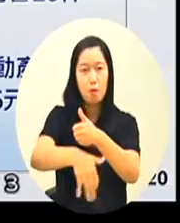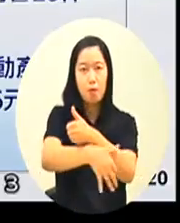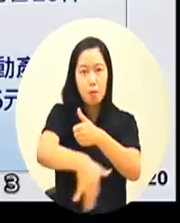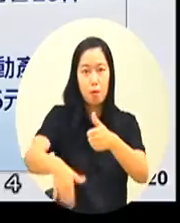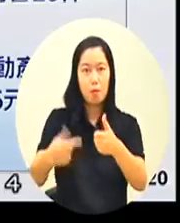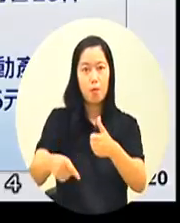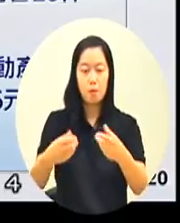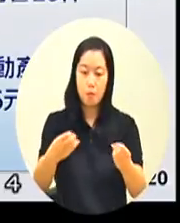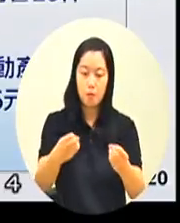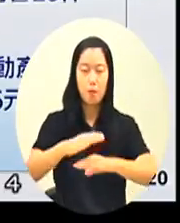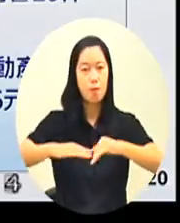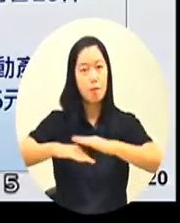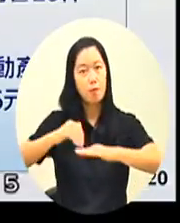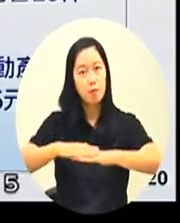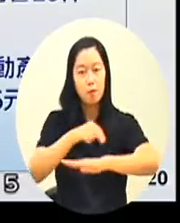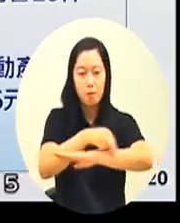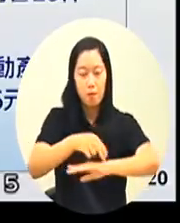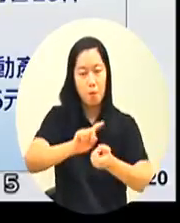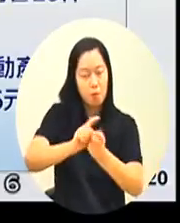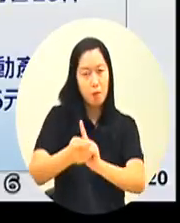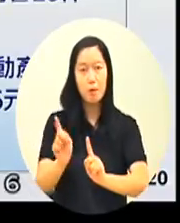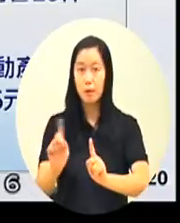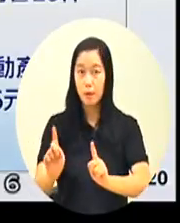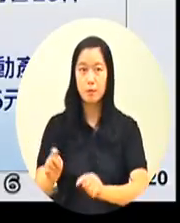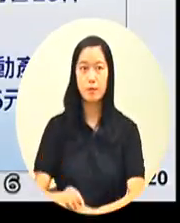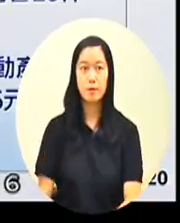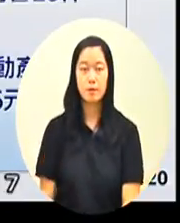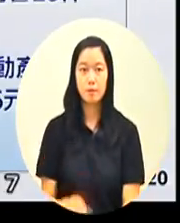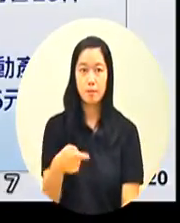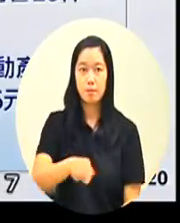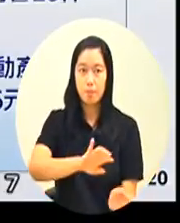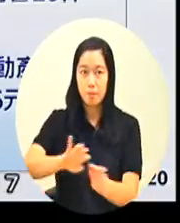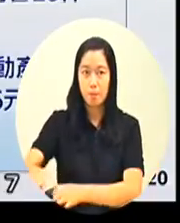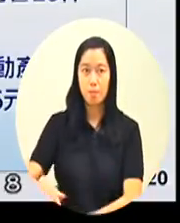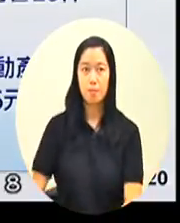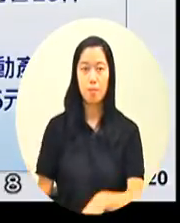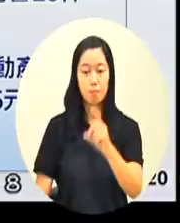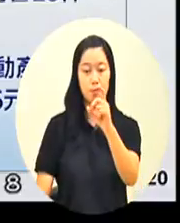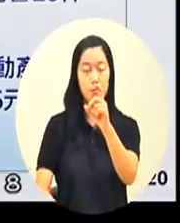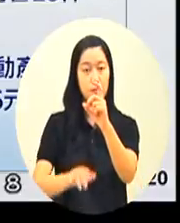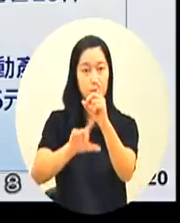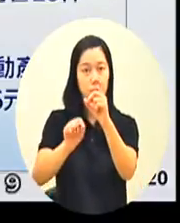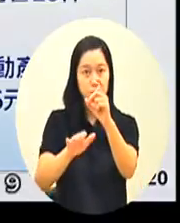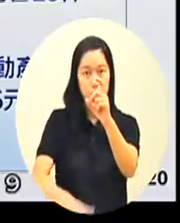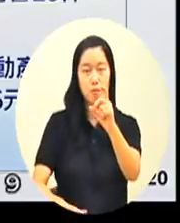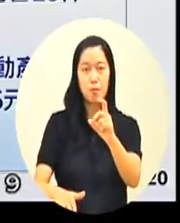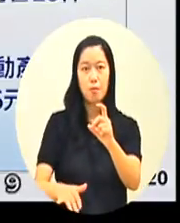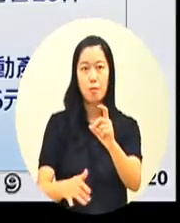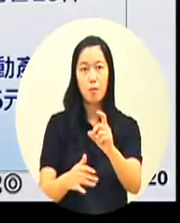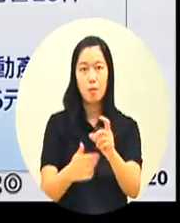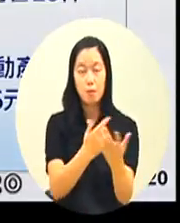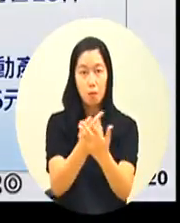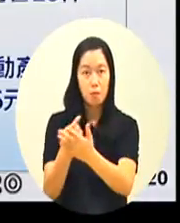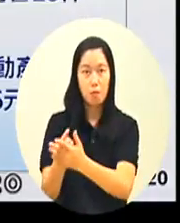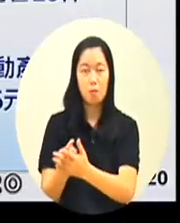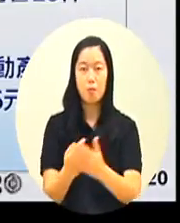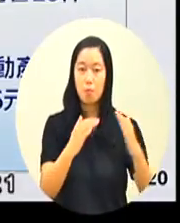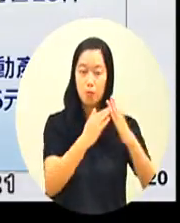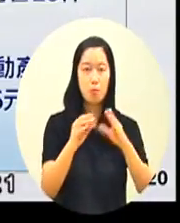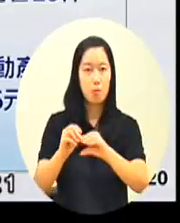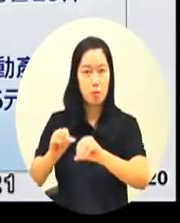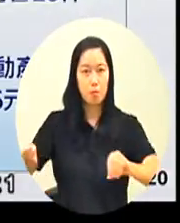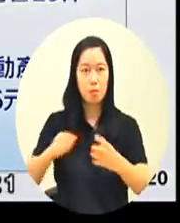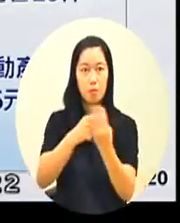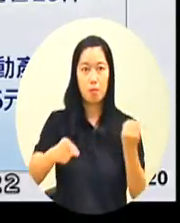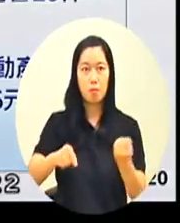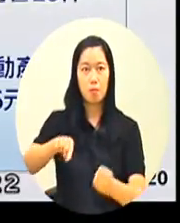中，看怎么活化。那整个我们到10月底为止，各机关的不动产出租有300多件，